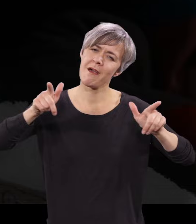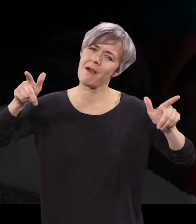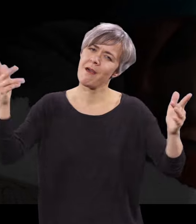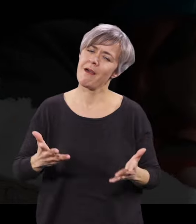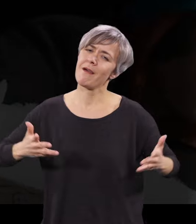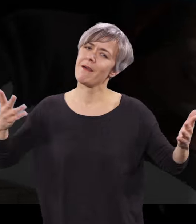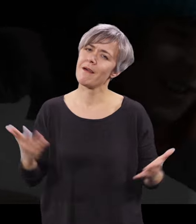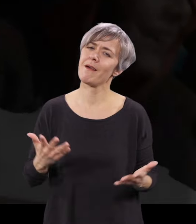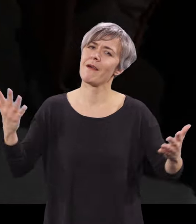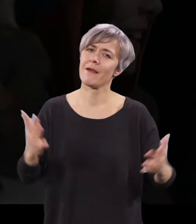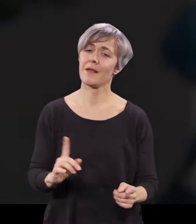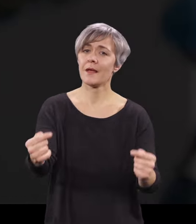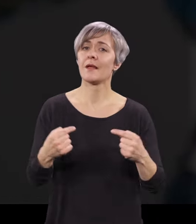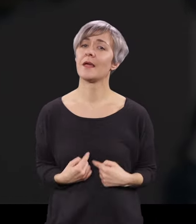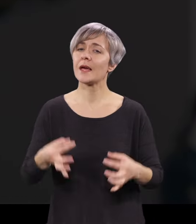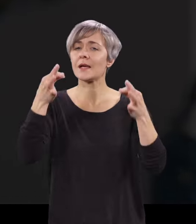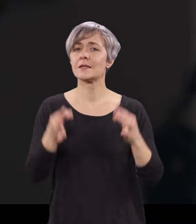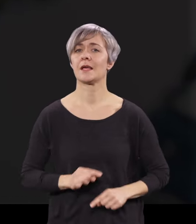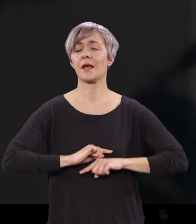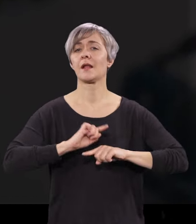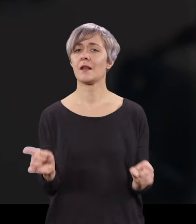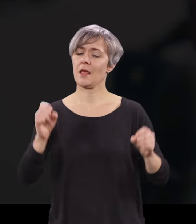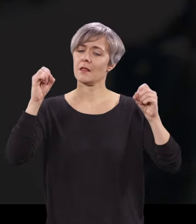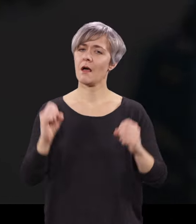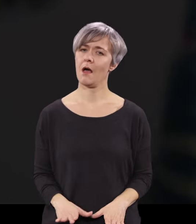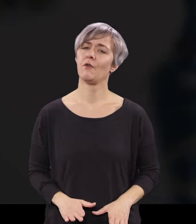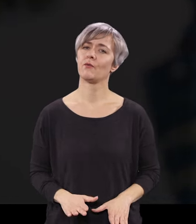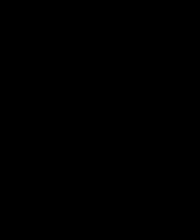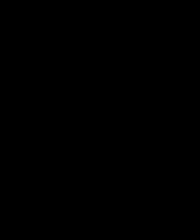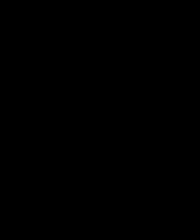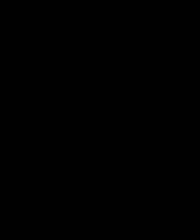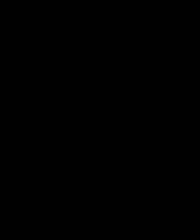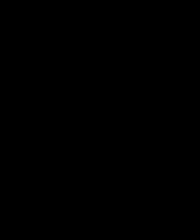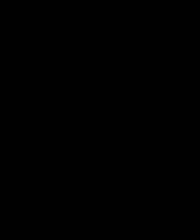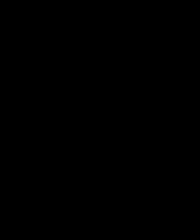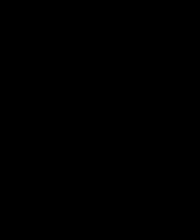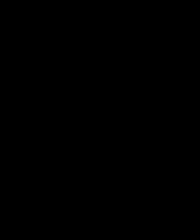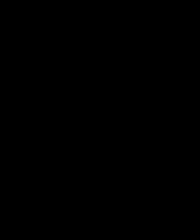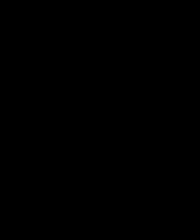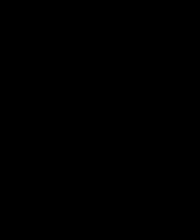schrei. Ich gebe es sicher nicht auf.